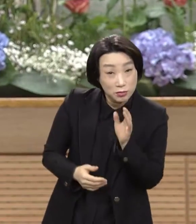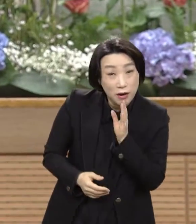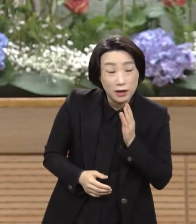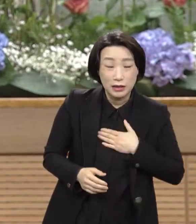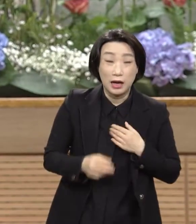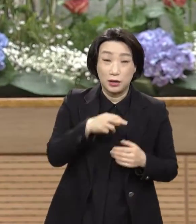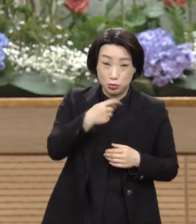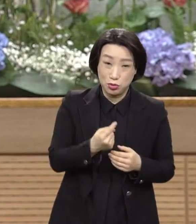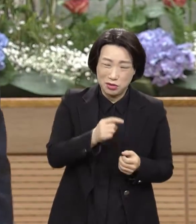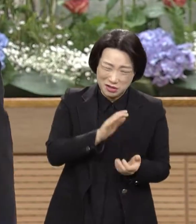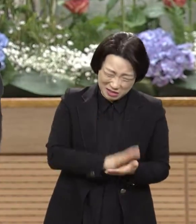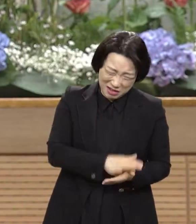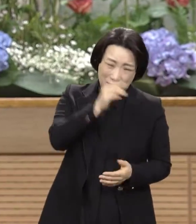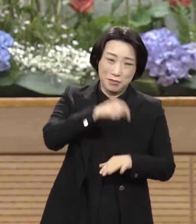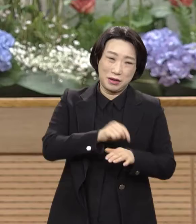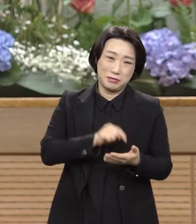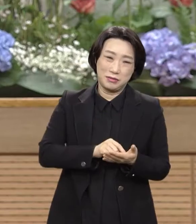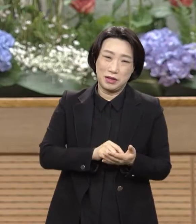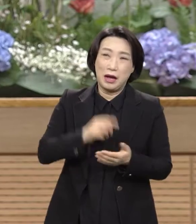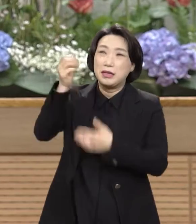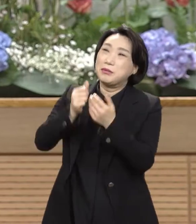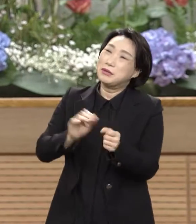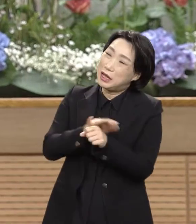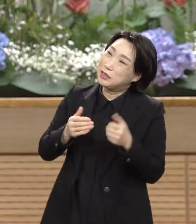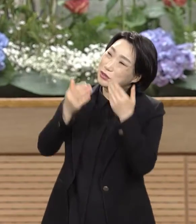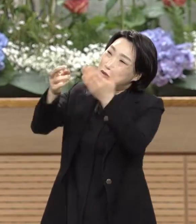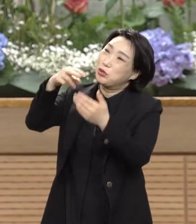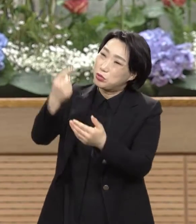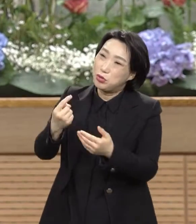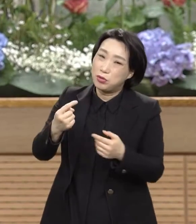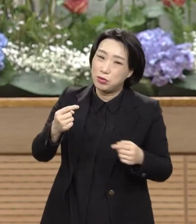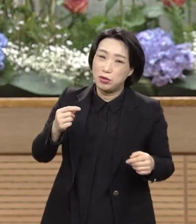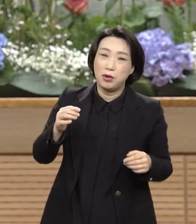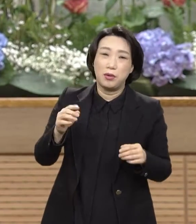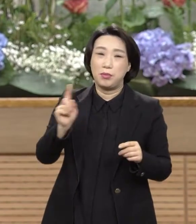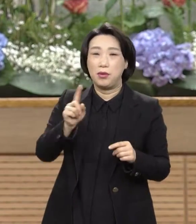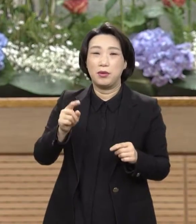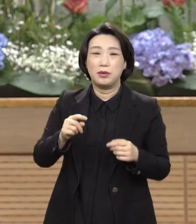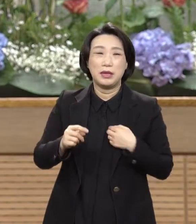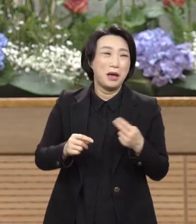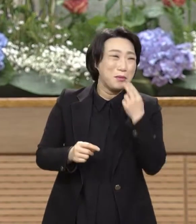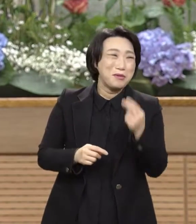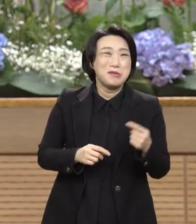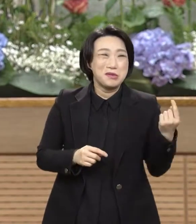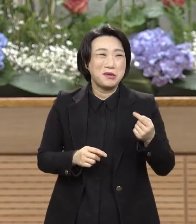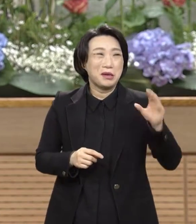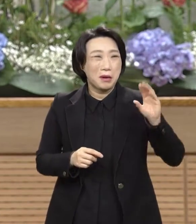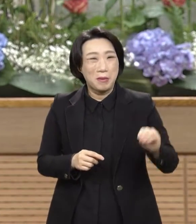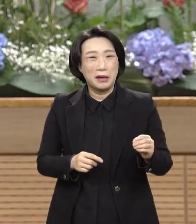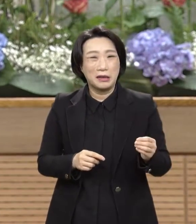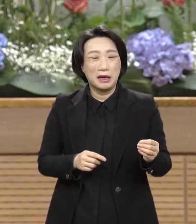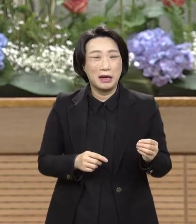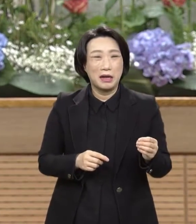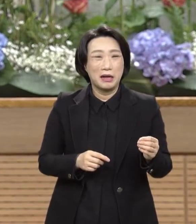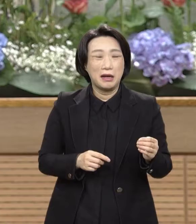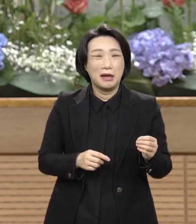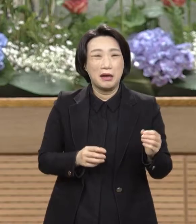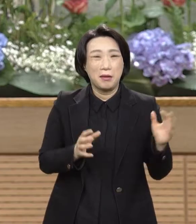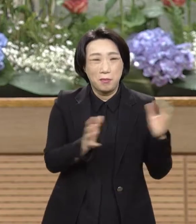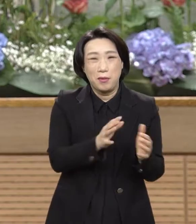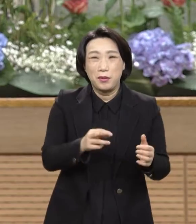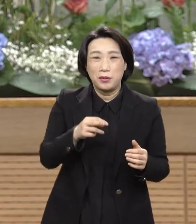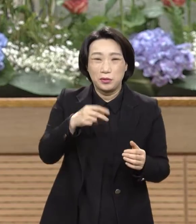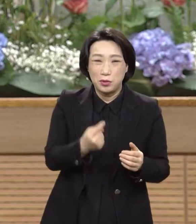나도 열심으로 하나님을 사랑해도, 나 같은 건 목숨을 천 개 줘도 독생자하고,